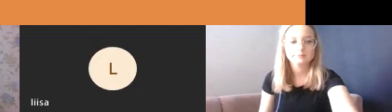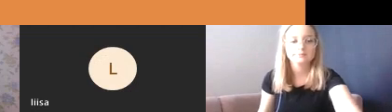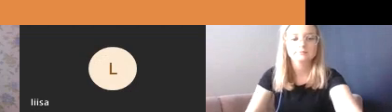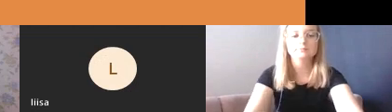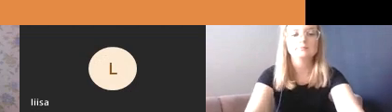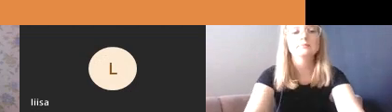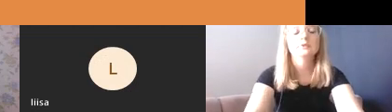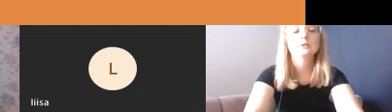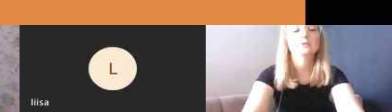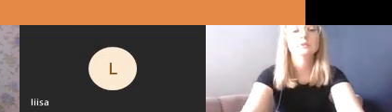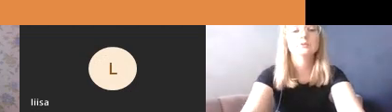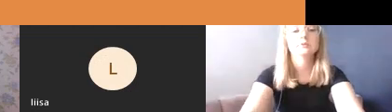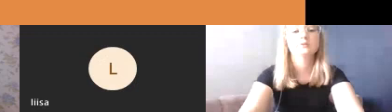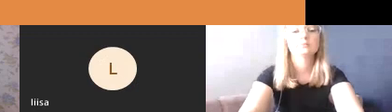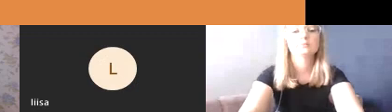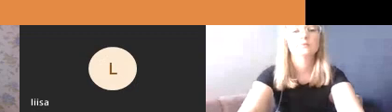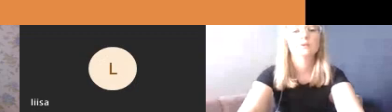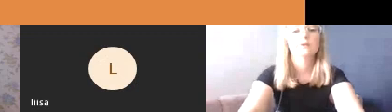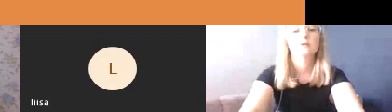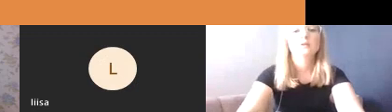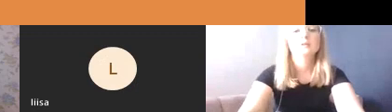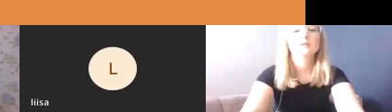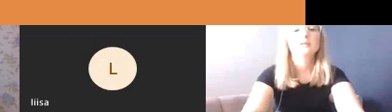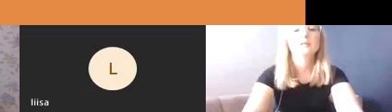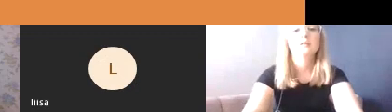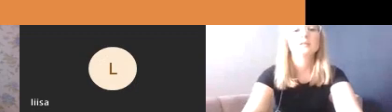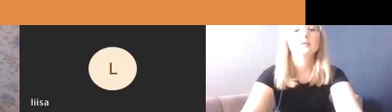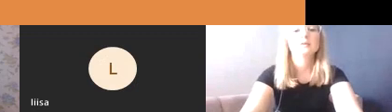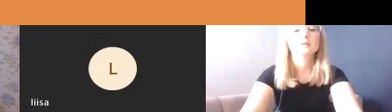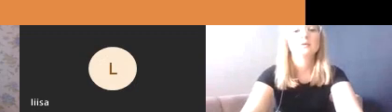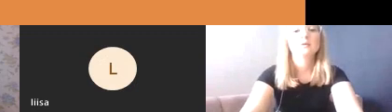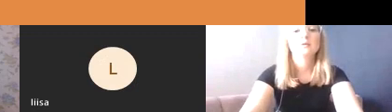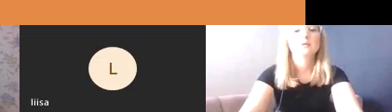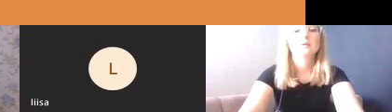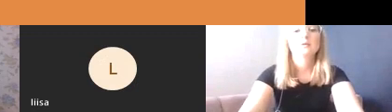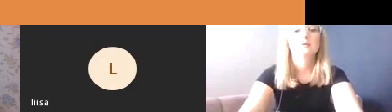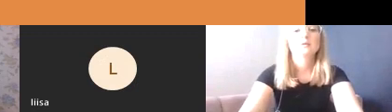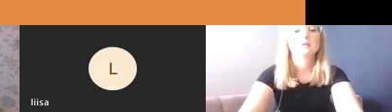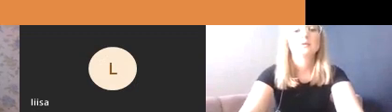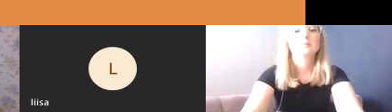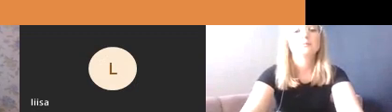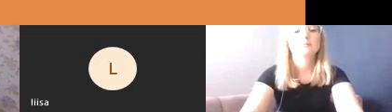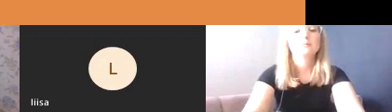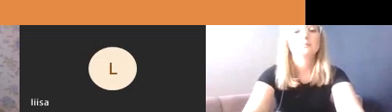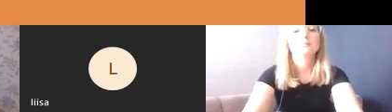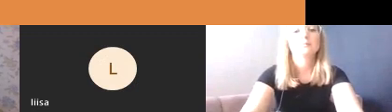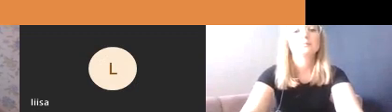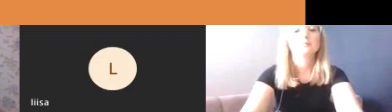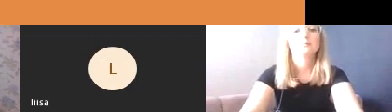siin. Ja suhtan korraks. Nii.